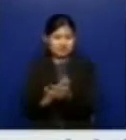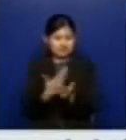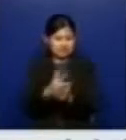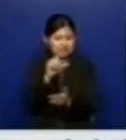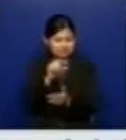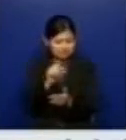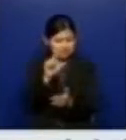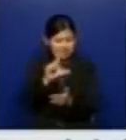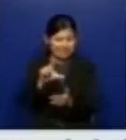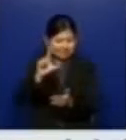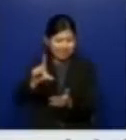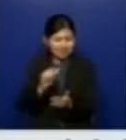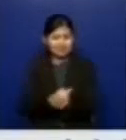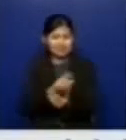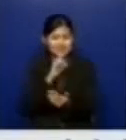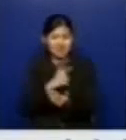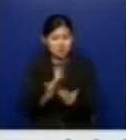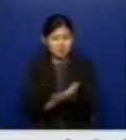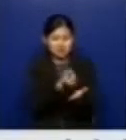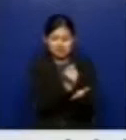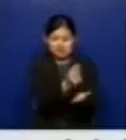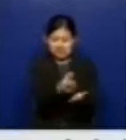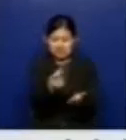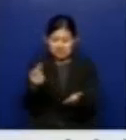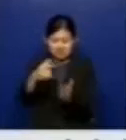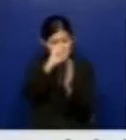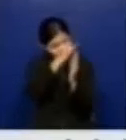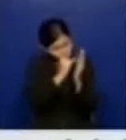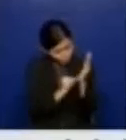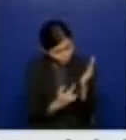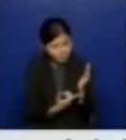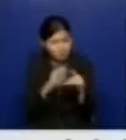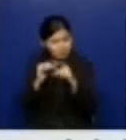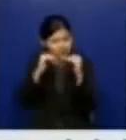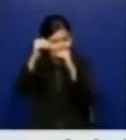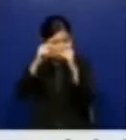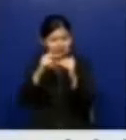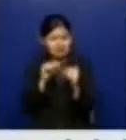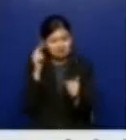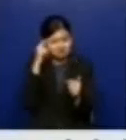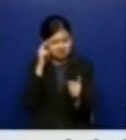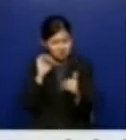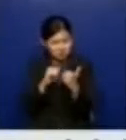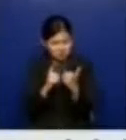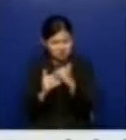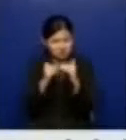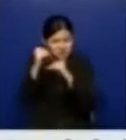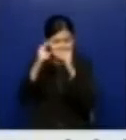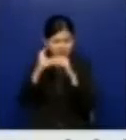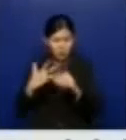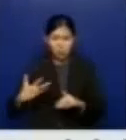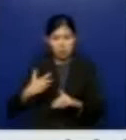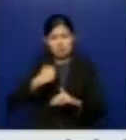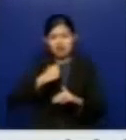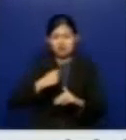20 ล้านล้านนี่คือถ้าเอาไปแจกจังหวัดต่างๆให้พัฒนาตนเองเนี่ยนะครับผมคิดว่าวันนี้ประเทศไทยเป็นมหาอำนาจไปแ